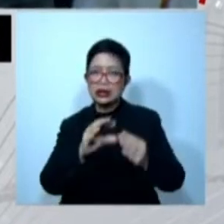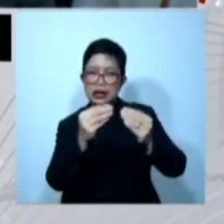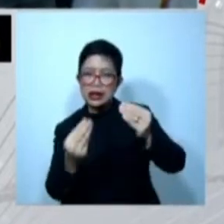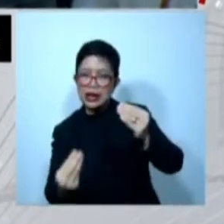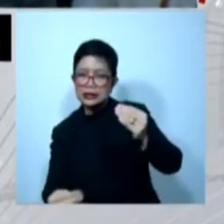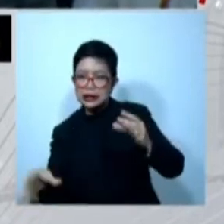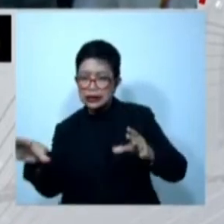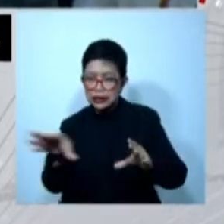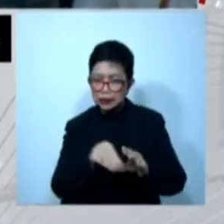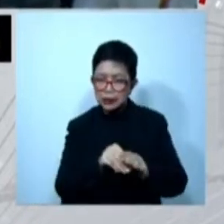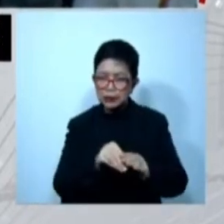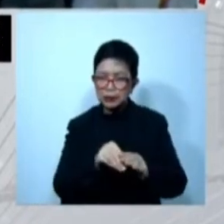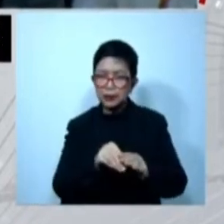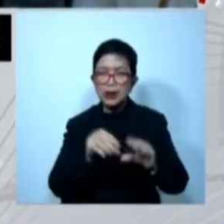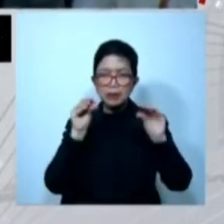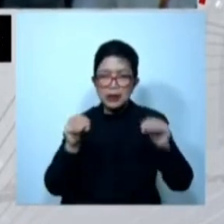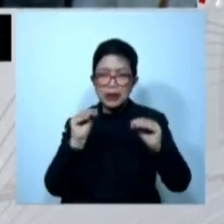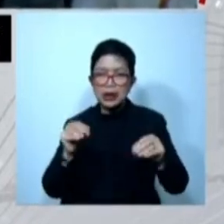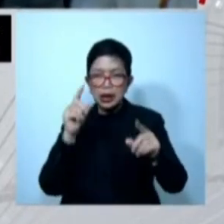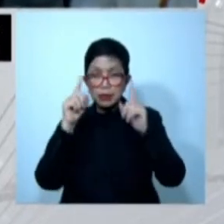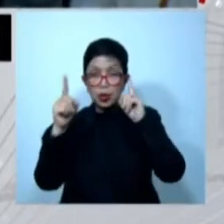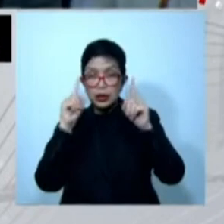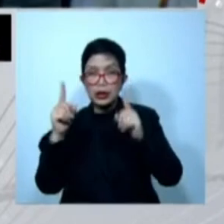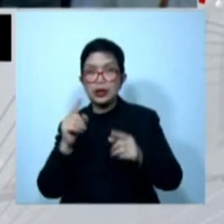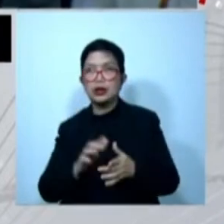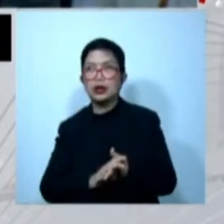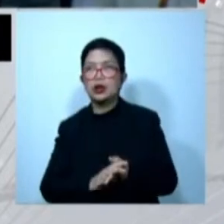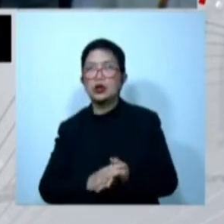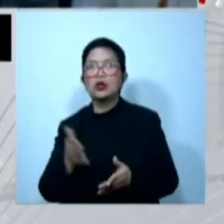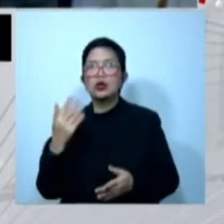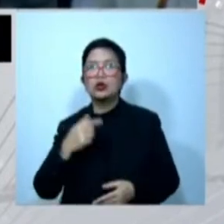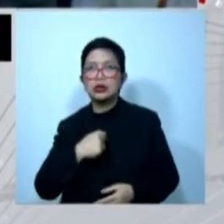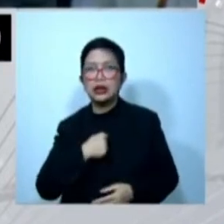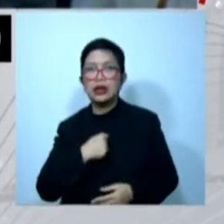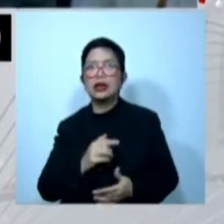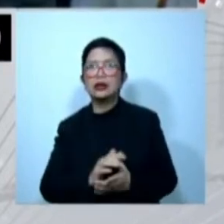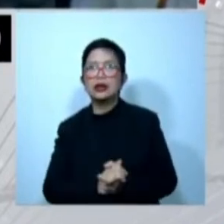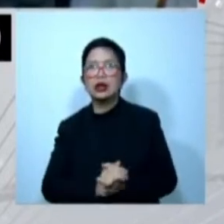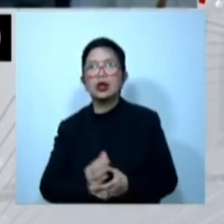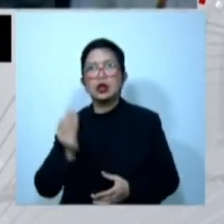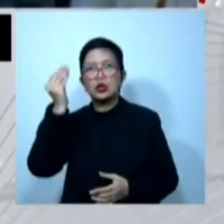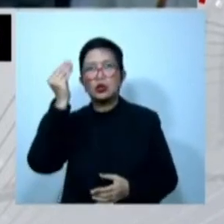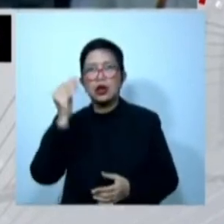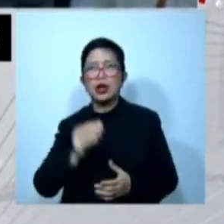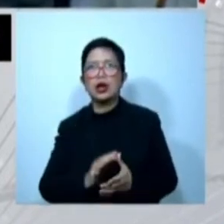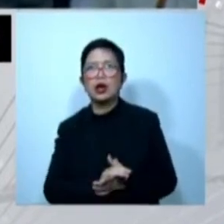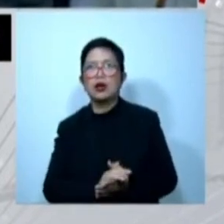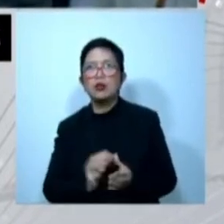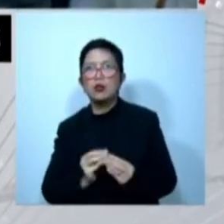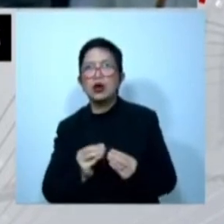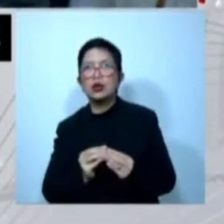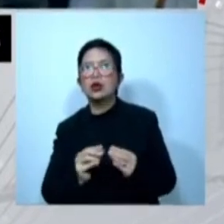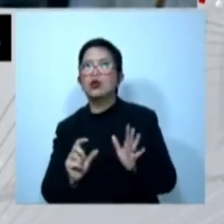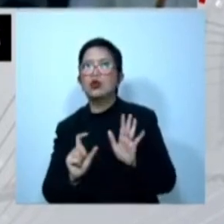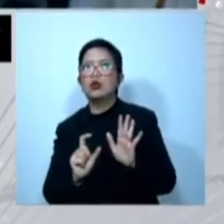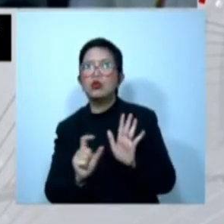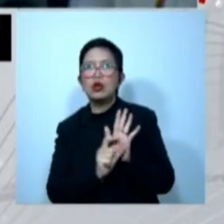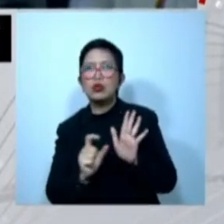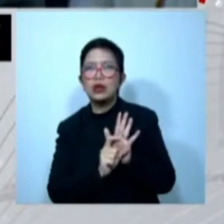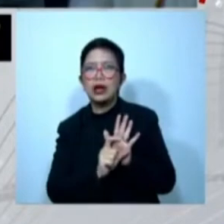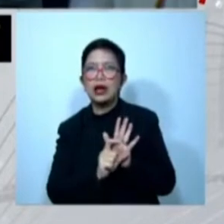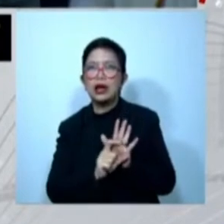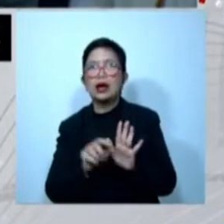pendidikan politik. Kebetulan saya pernah menjadi ketua pansus undang-undang partai politik. Maka pada saat perdebatan penguatan dari